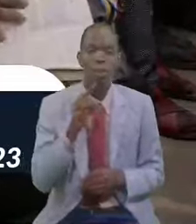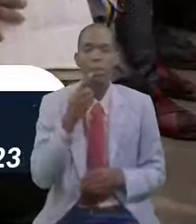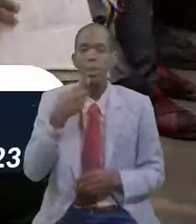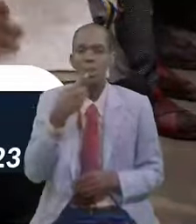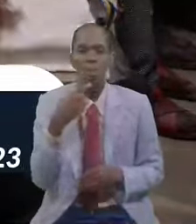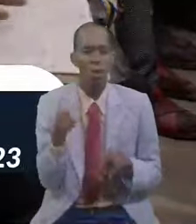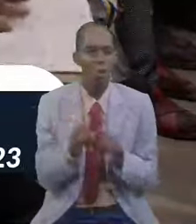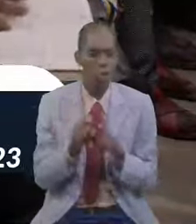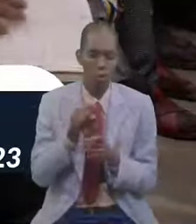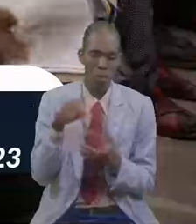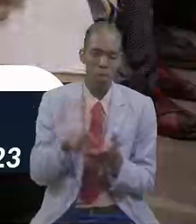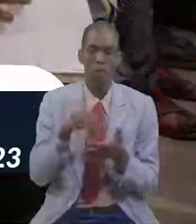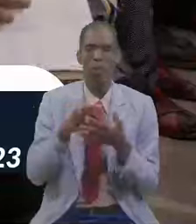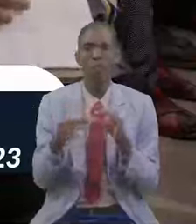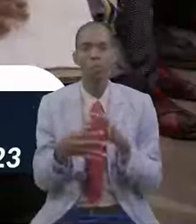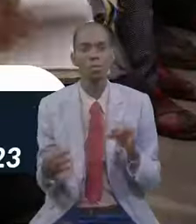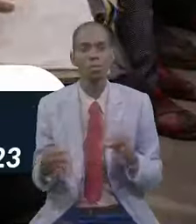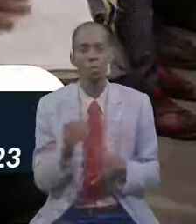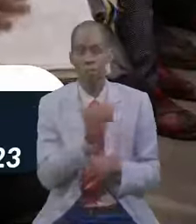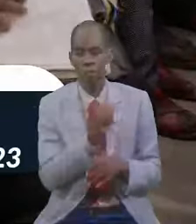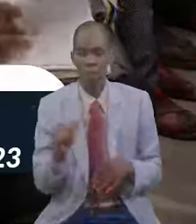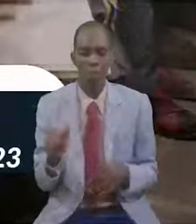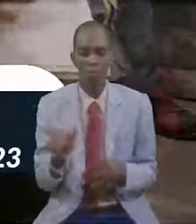le verset 6,